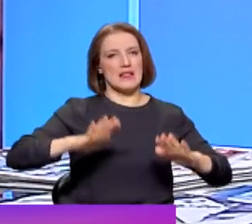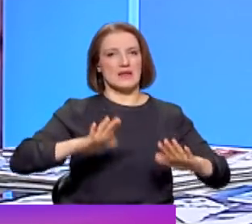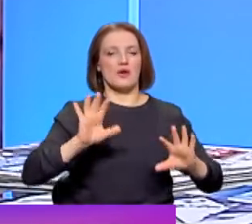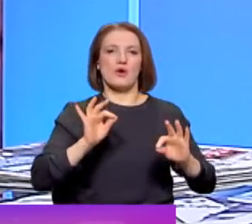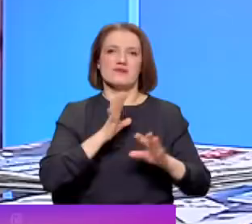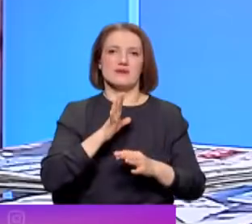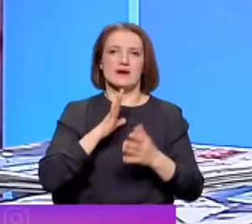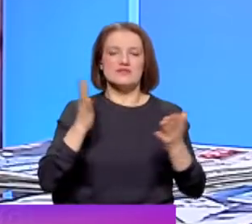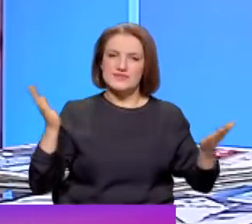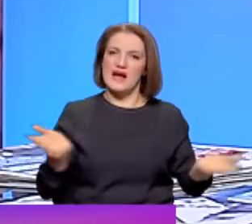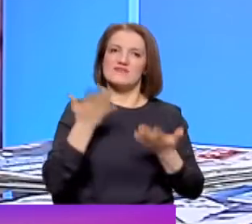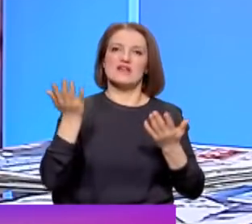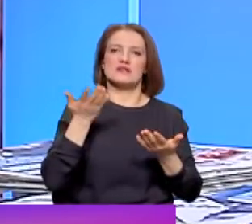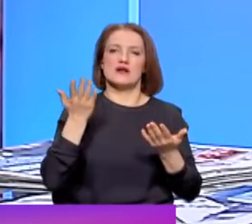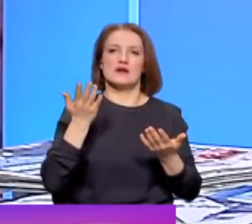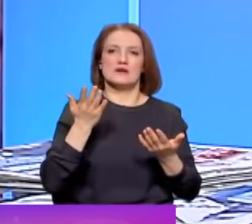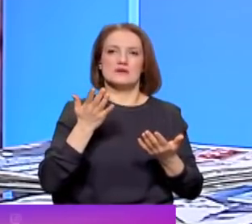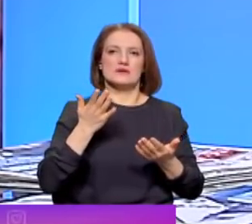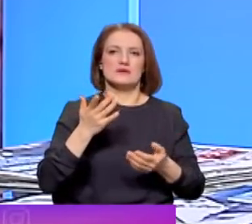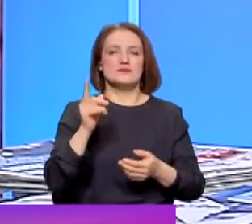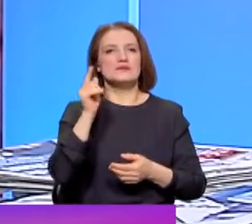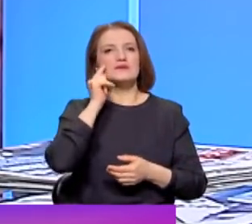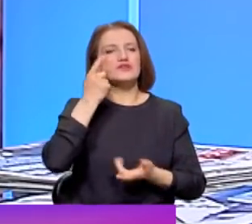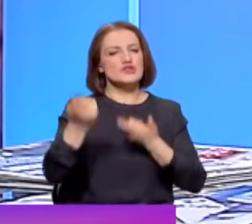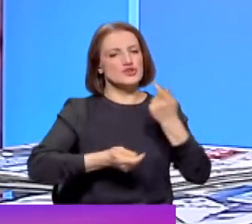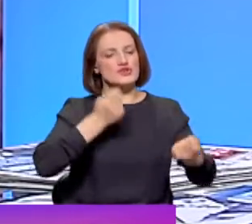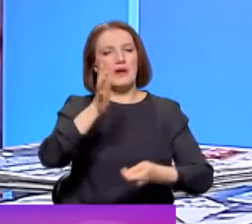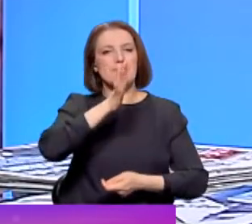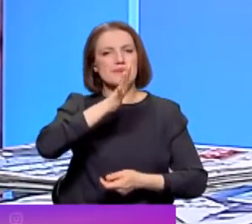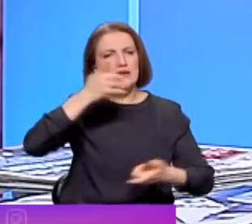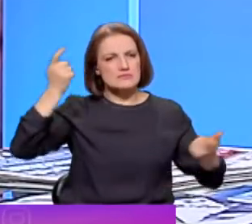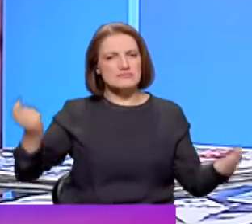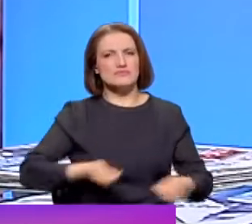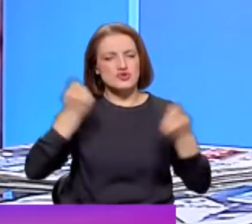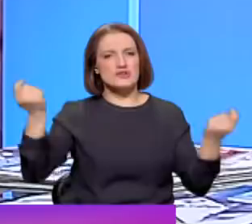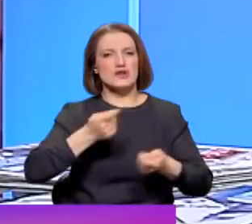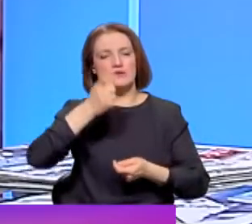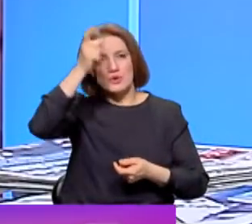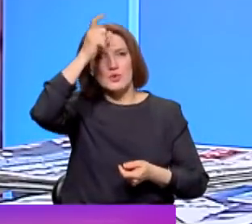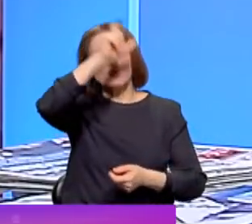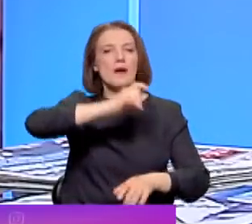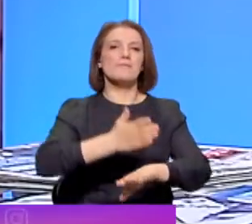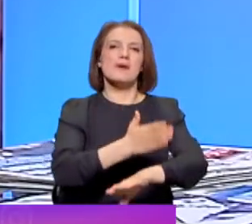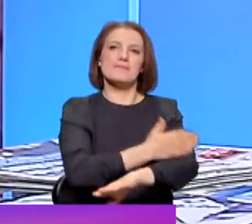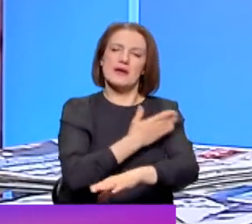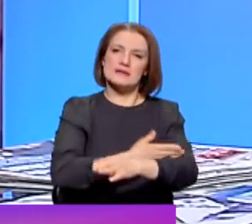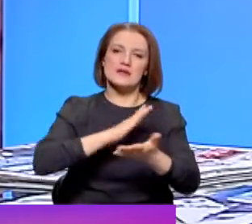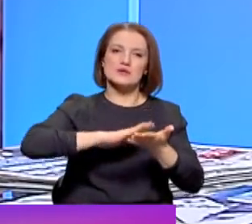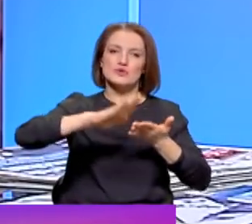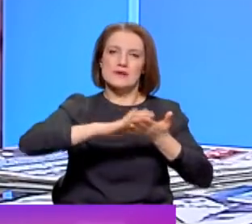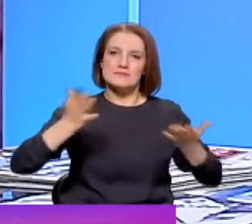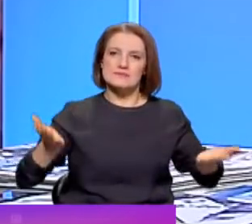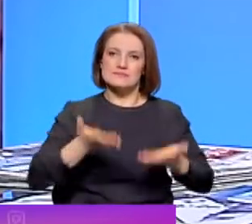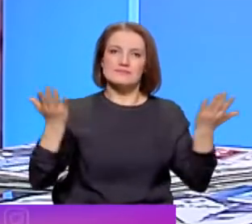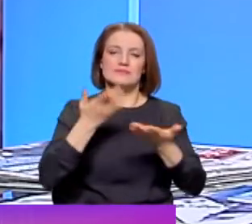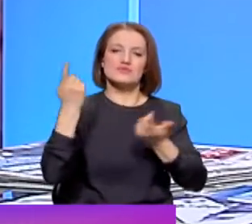vardı Daha fazla böyle sektöründe içinden gelen isimler böyle canhıraş ülkemize memleketimize kalkındırmak